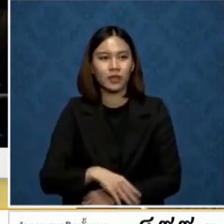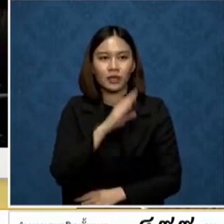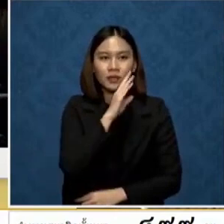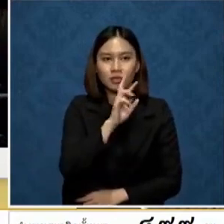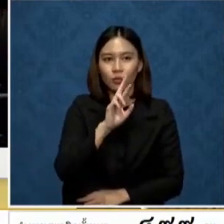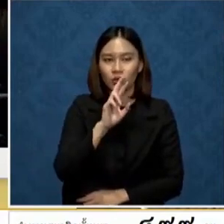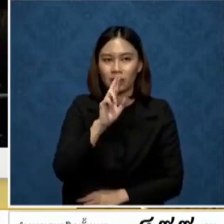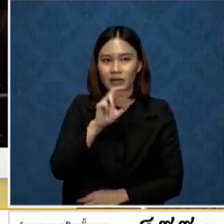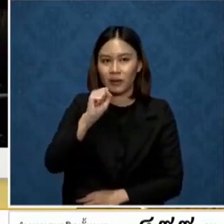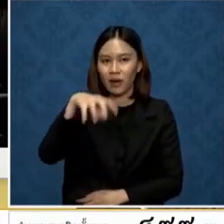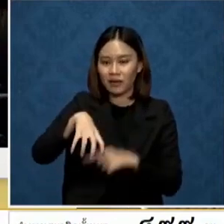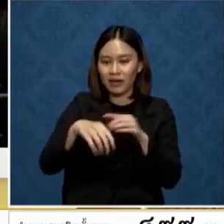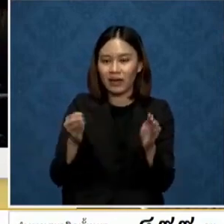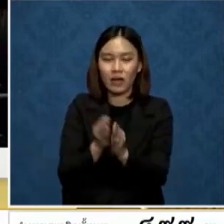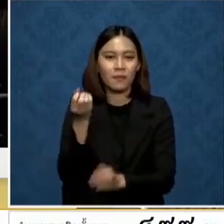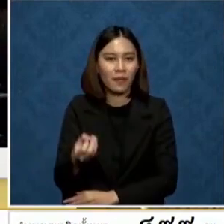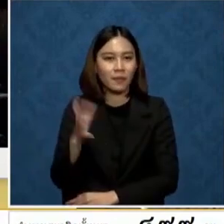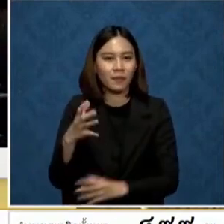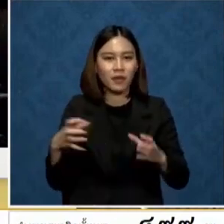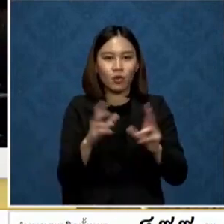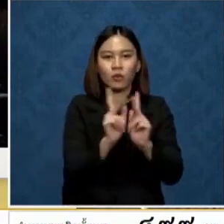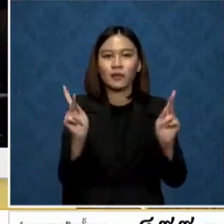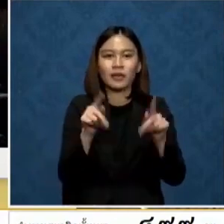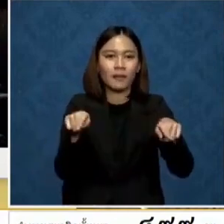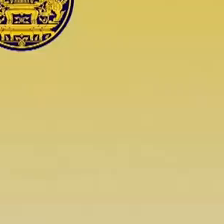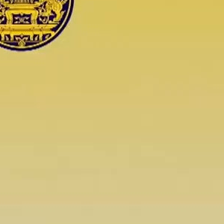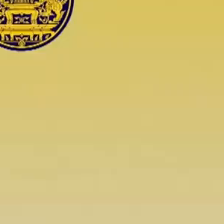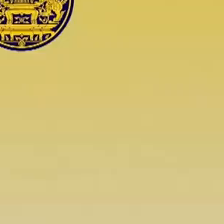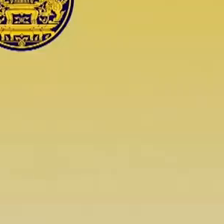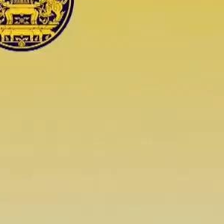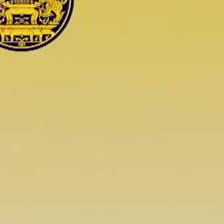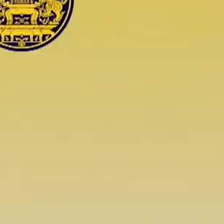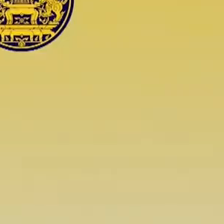รัฐในสภานี้ไม่มีเสียงมามากในกรรมาธิการก็เหมือน